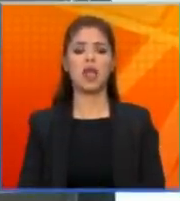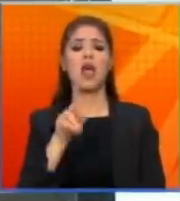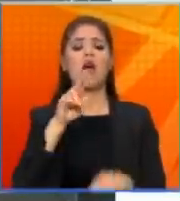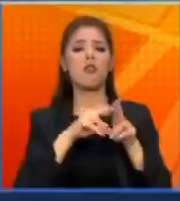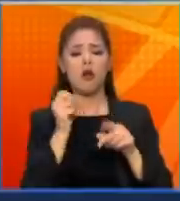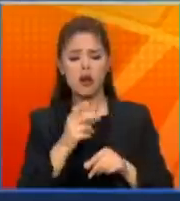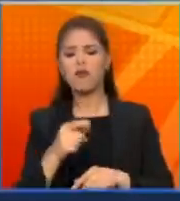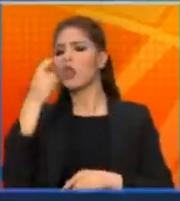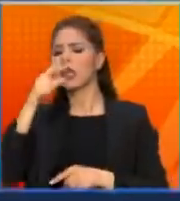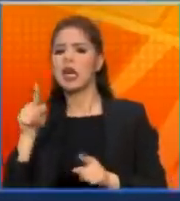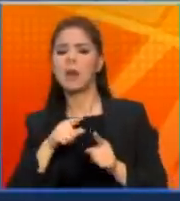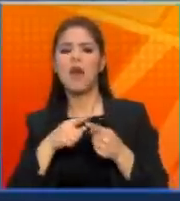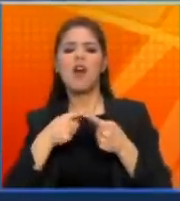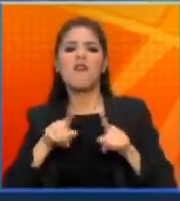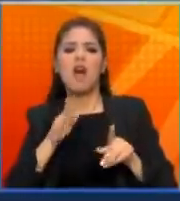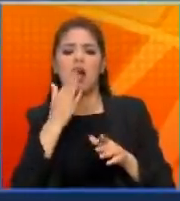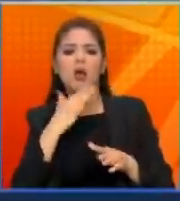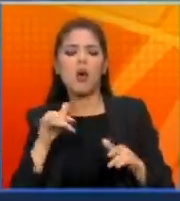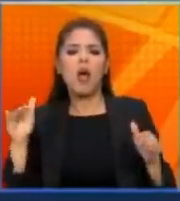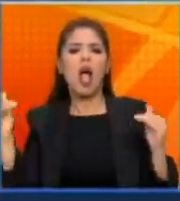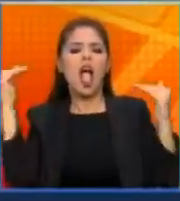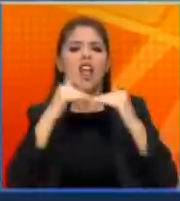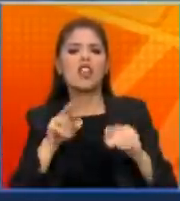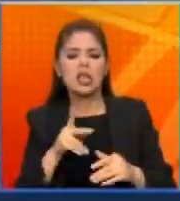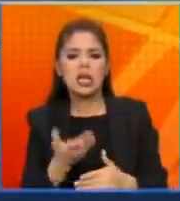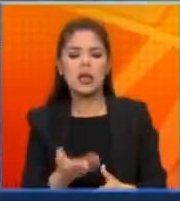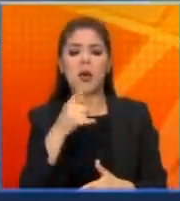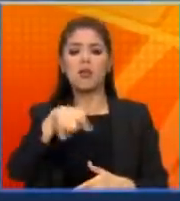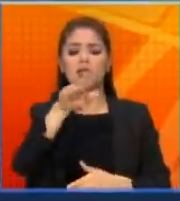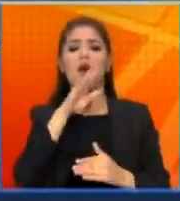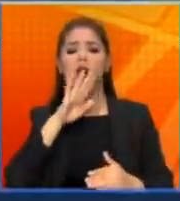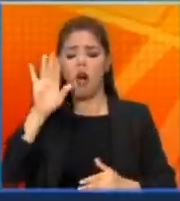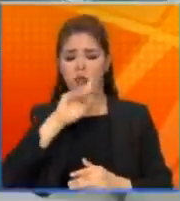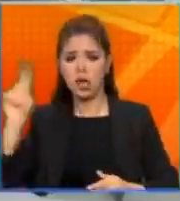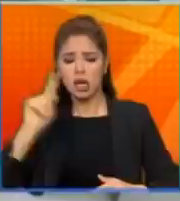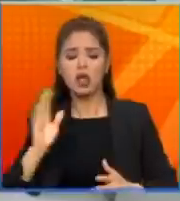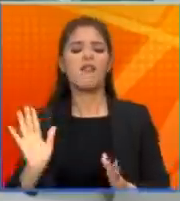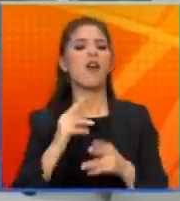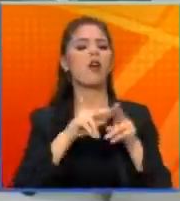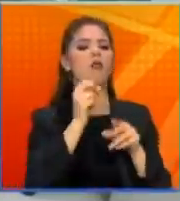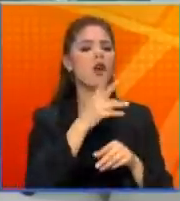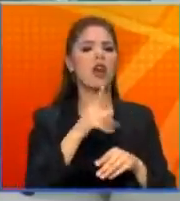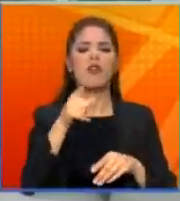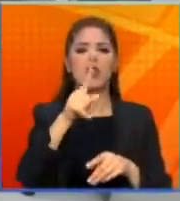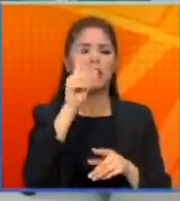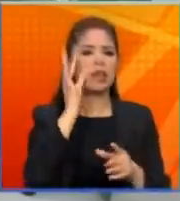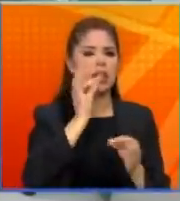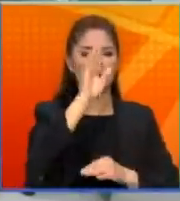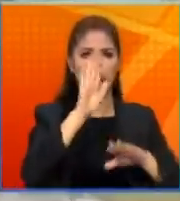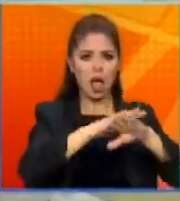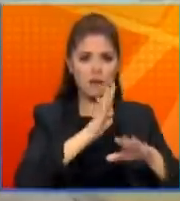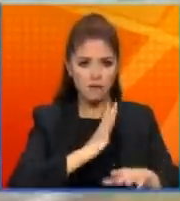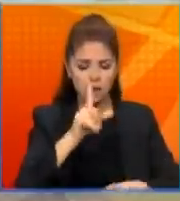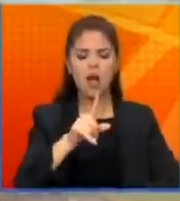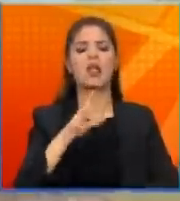etmek çok zor. Yurt dışında bulunma hikayeniz varsa ya da koronavirüs olan birisiyle temas ettiyseniz yakın